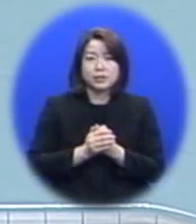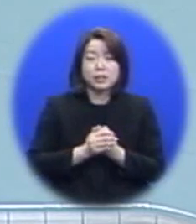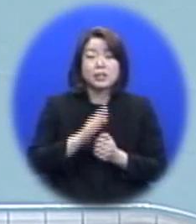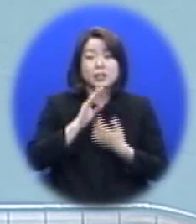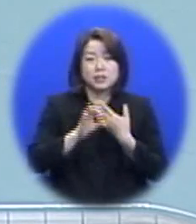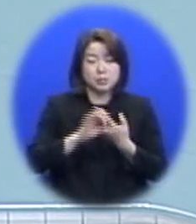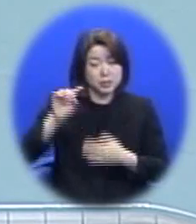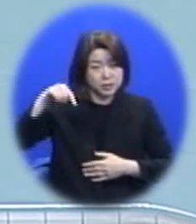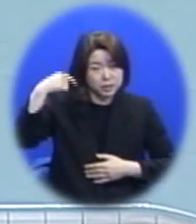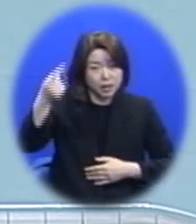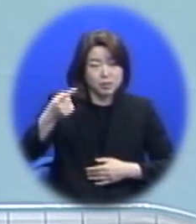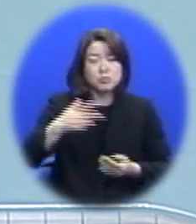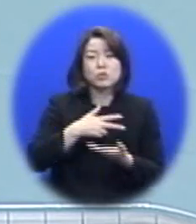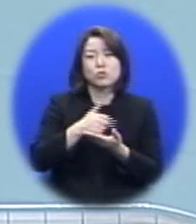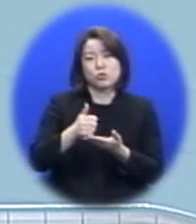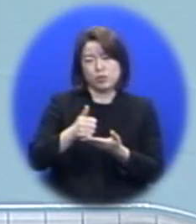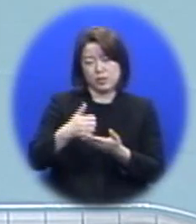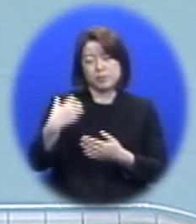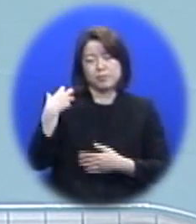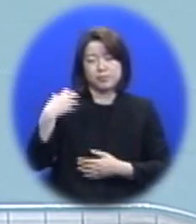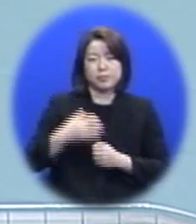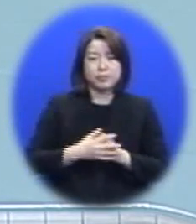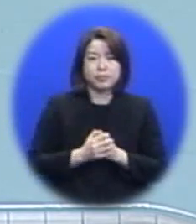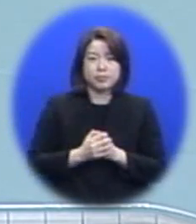그러면 그 다음엔 주님이 하십니다.